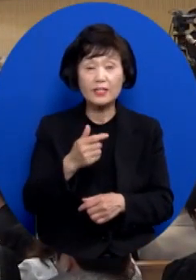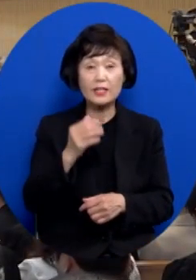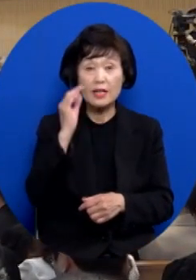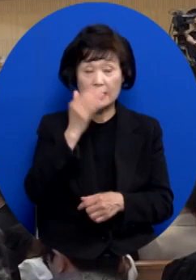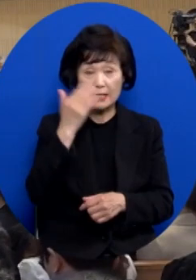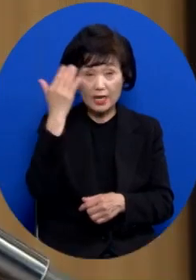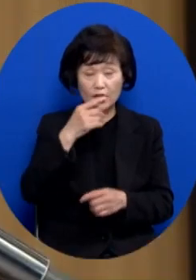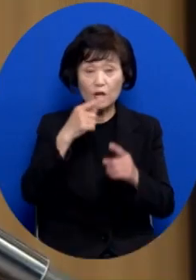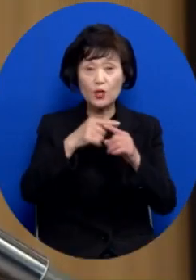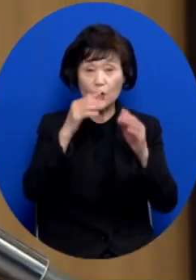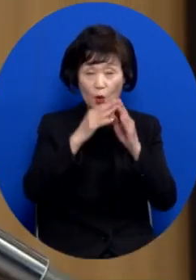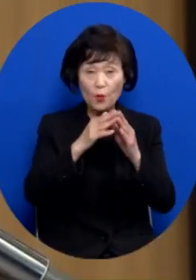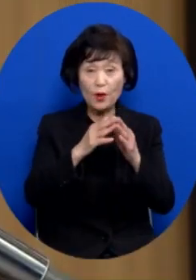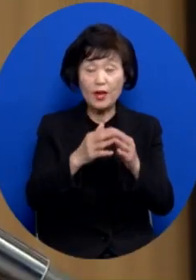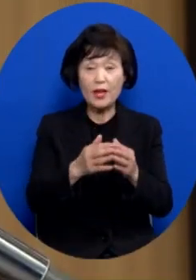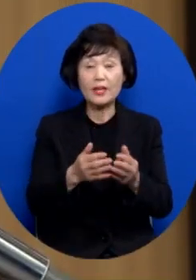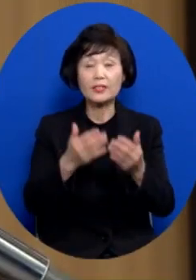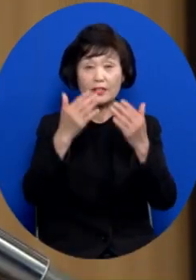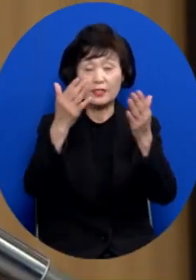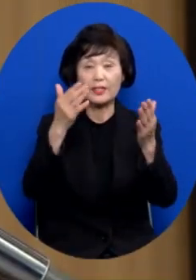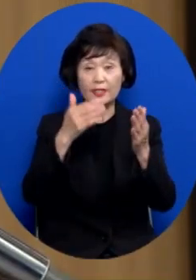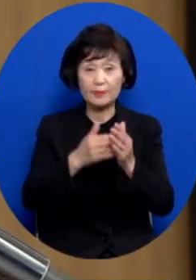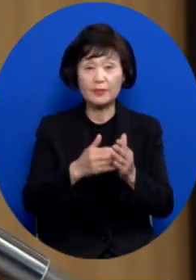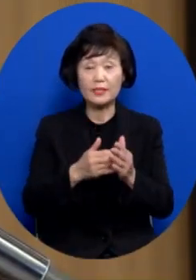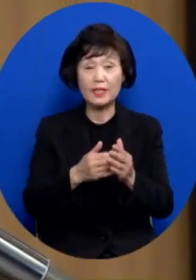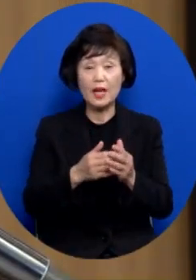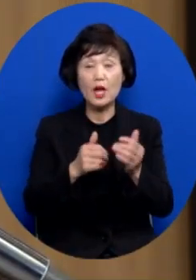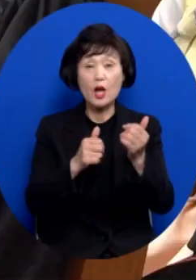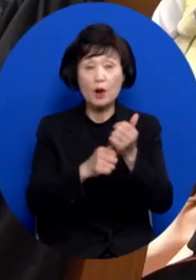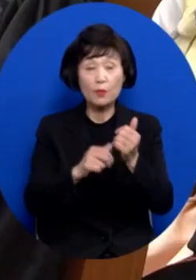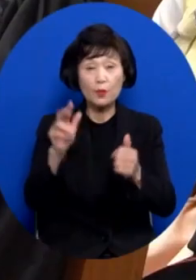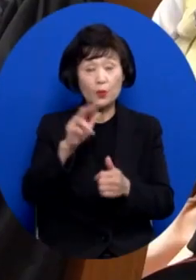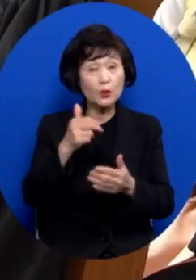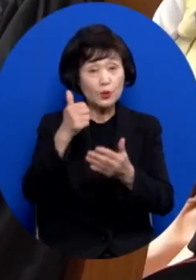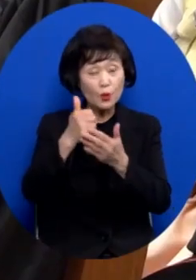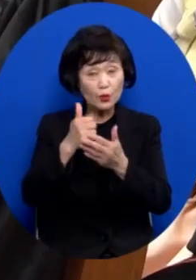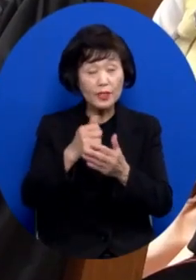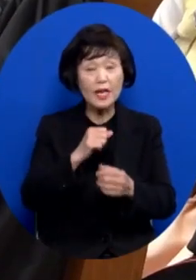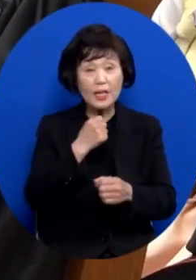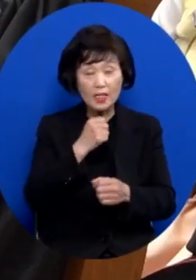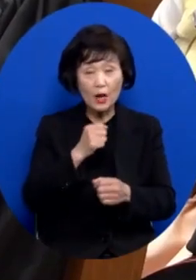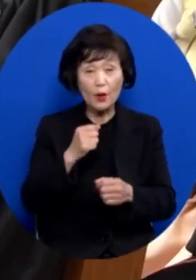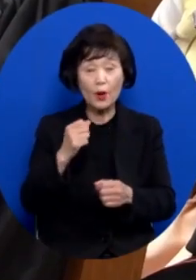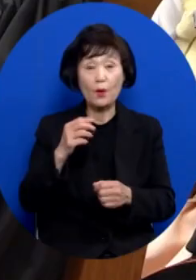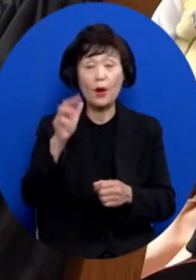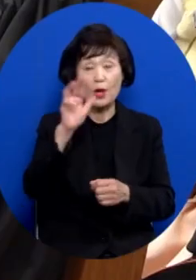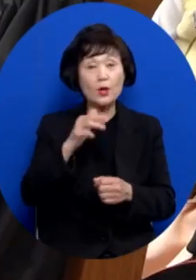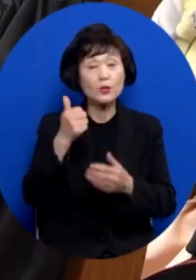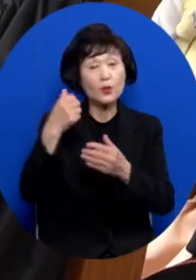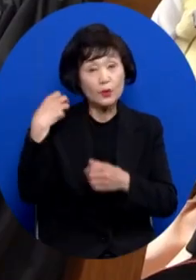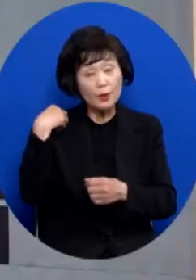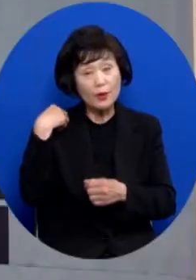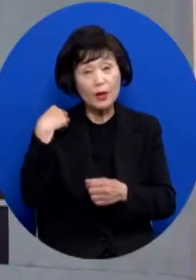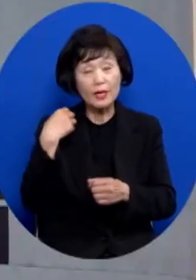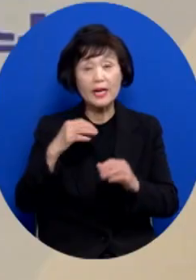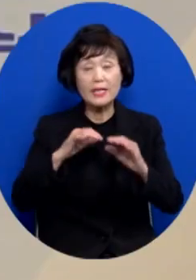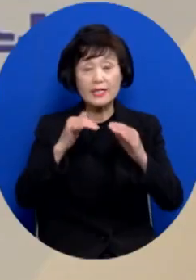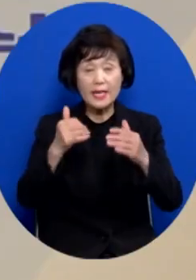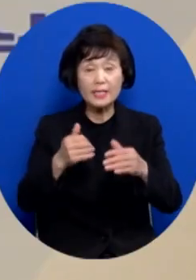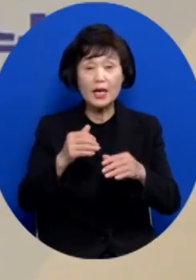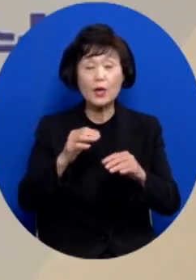성결인대회는 임석웅 부총회장의 인도로 김주원 총회장이 복음으로 세상을 물들이라릴 제목으로 설교했습니다